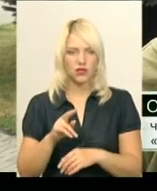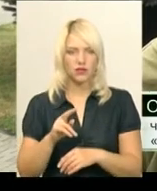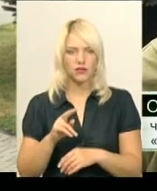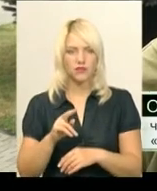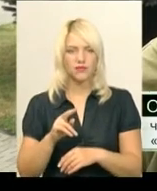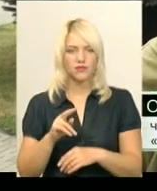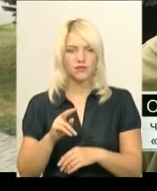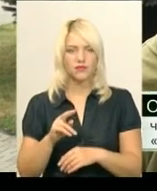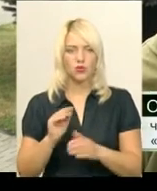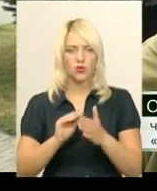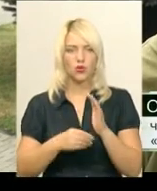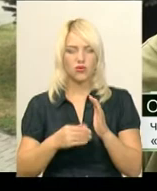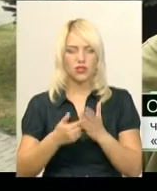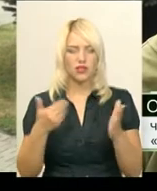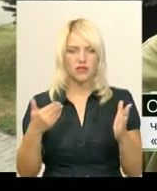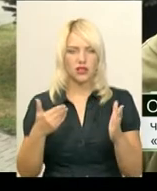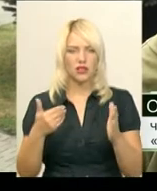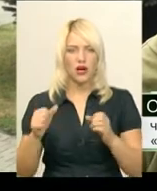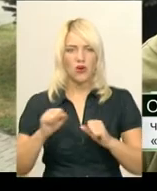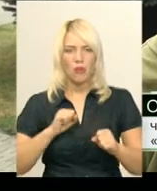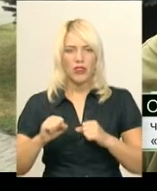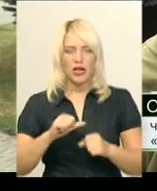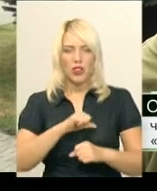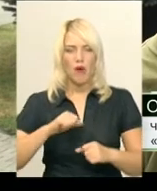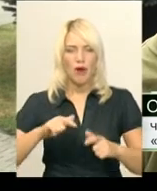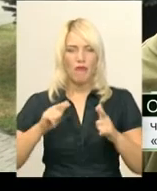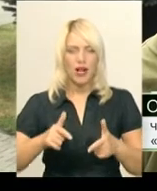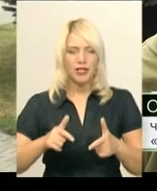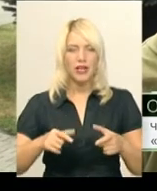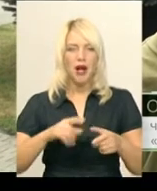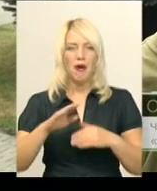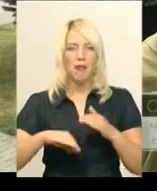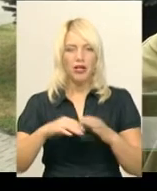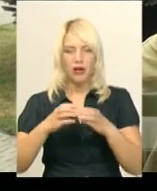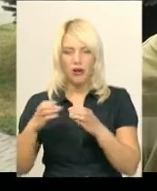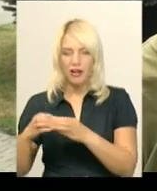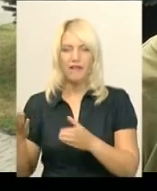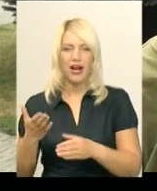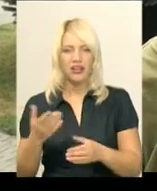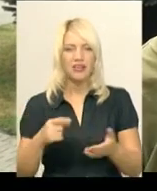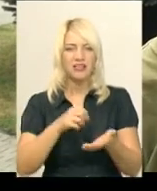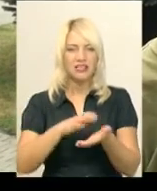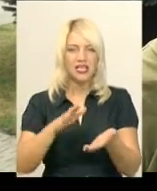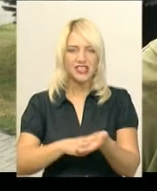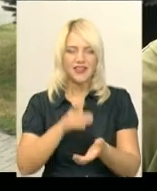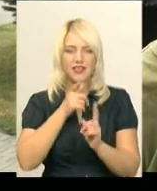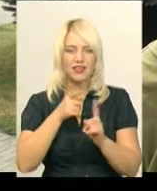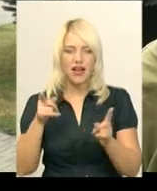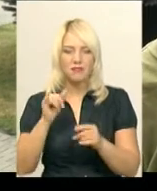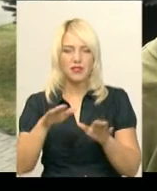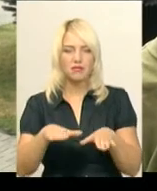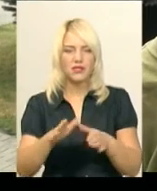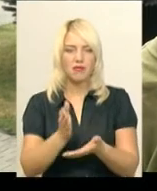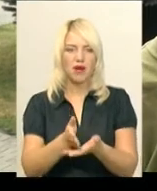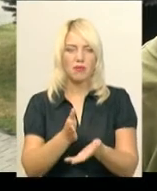далі йдуть довідки від командирів добровольчих підрозділів, в яких зазначається термін і місце